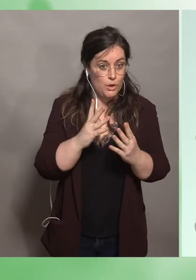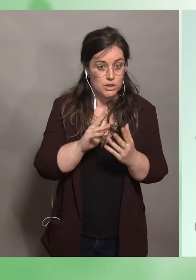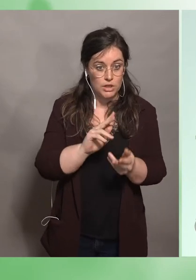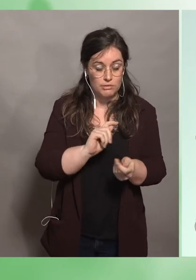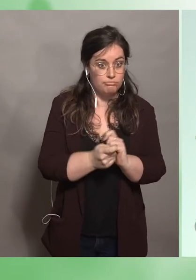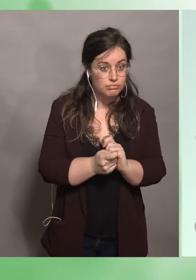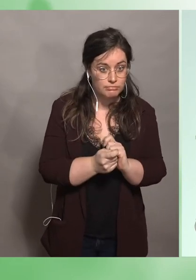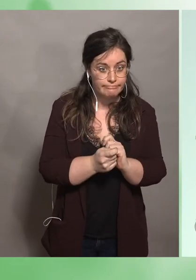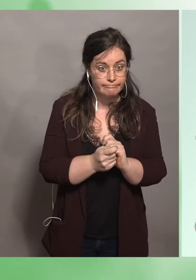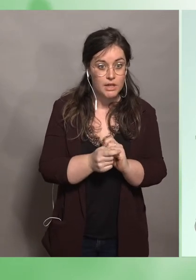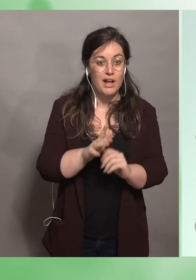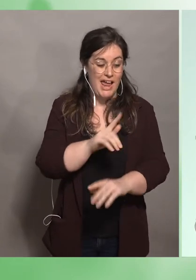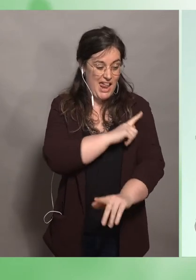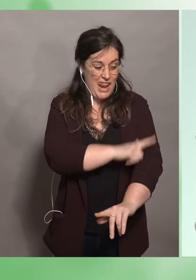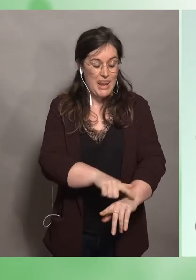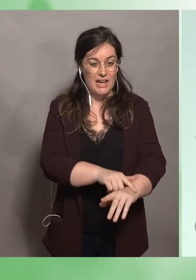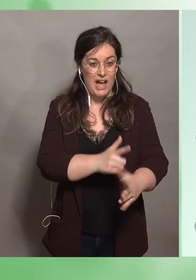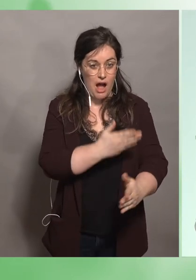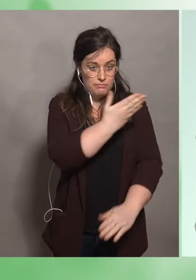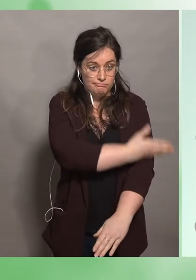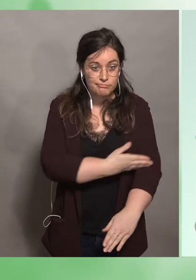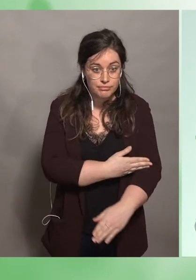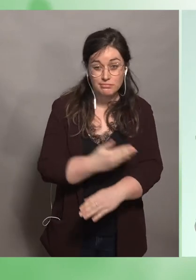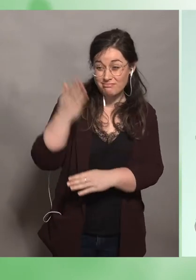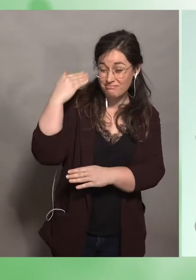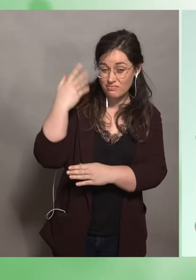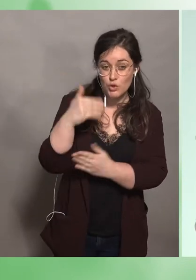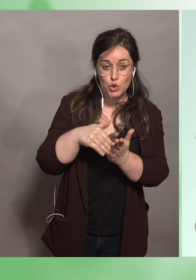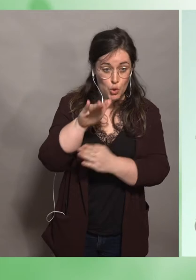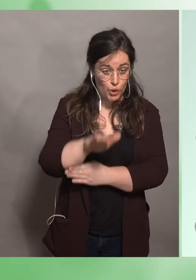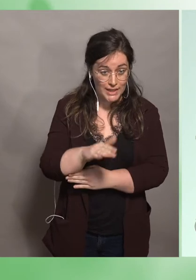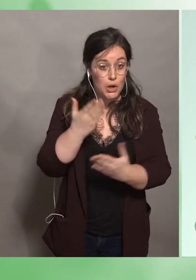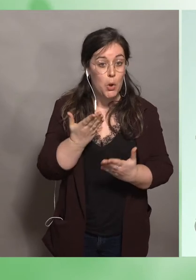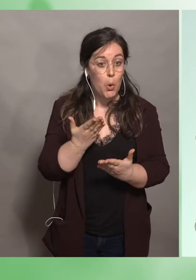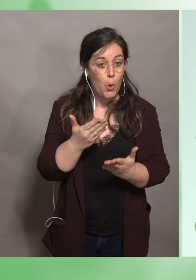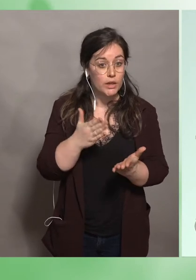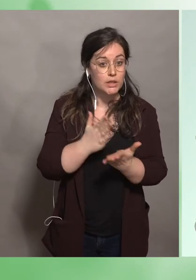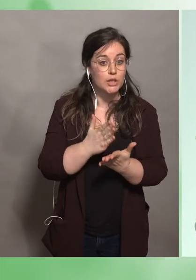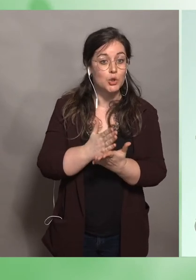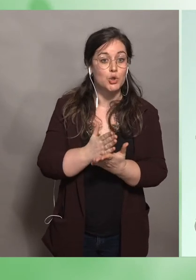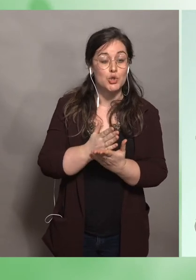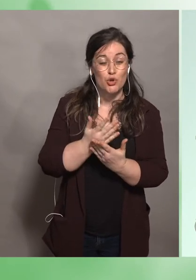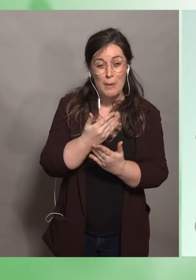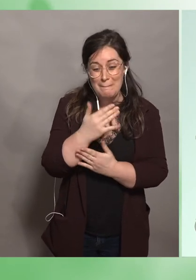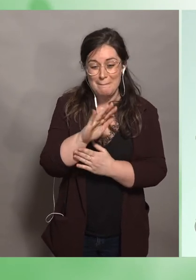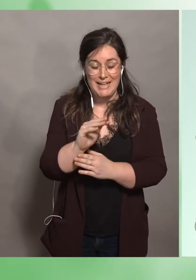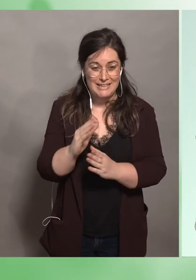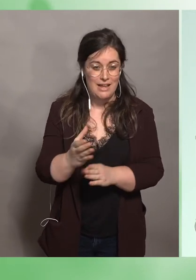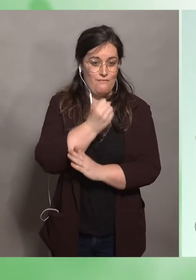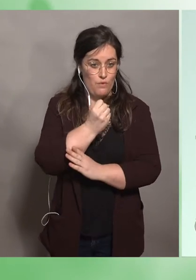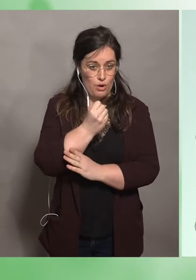Arm abgetrennt worden. Damals war er noch ein Kind. Heute ist Andreas Unea Österreichs erfolgreichster